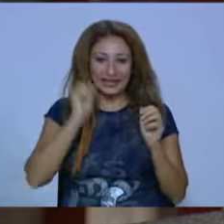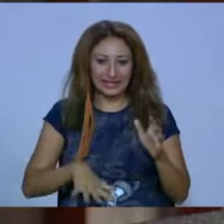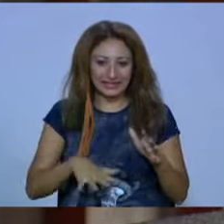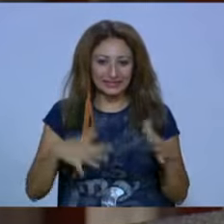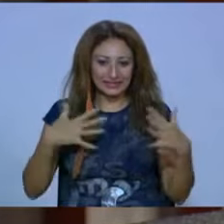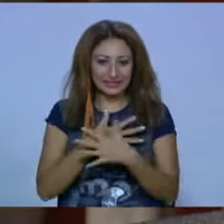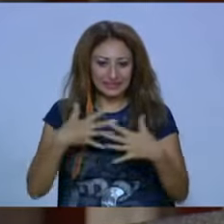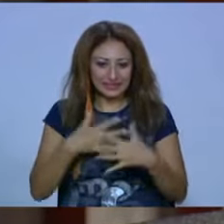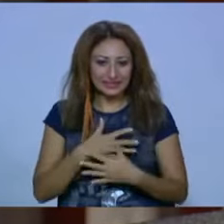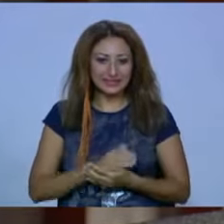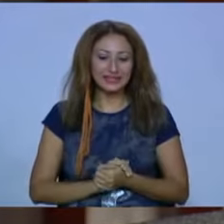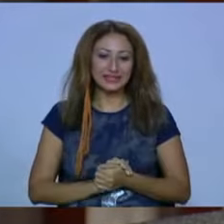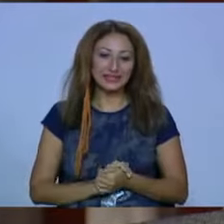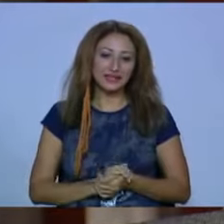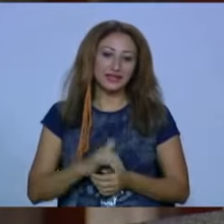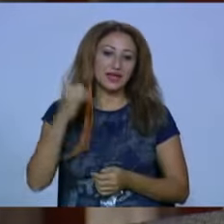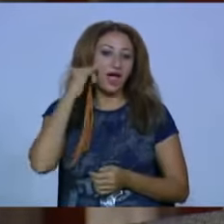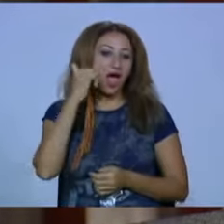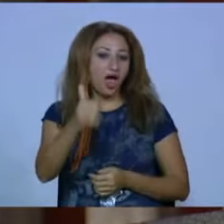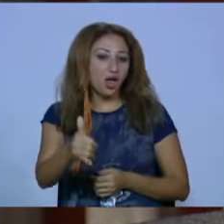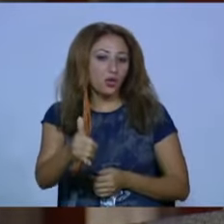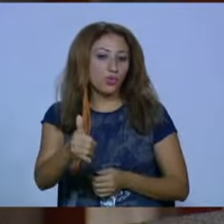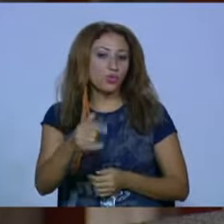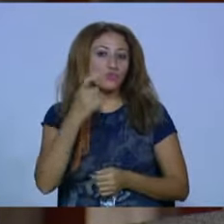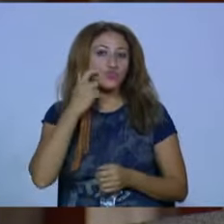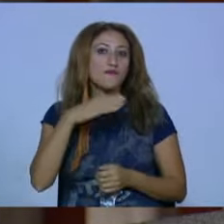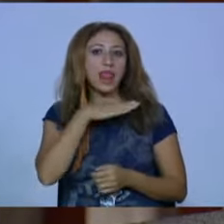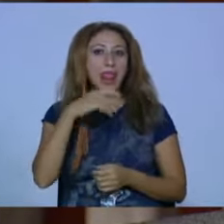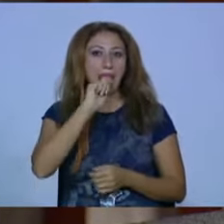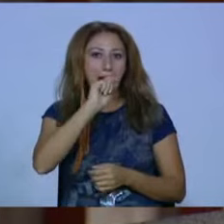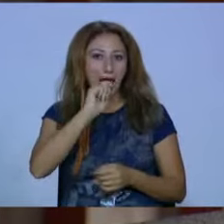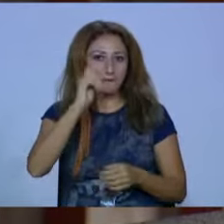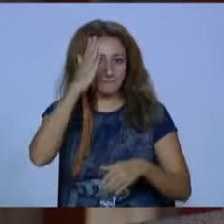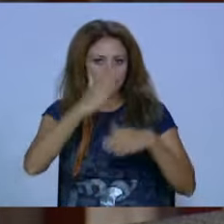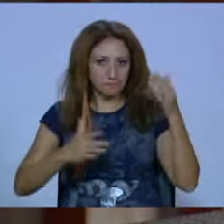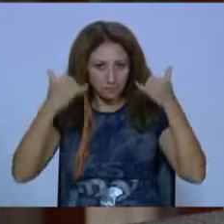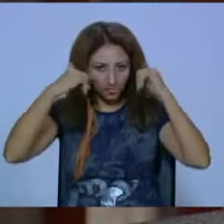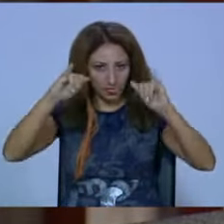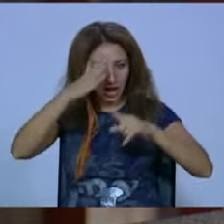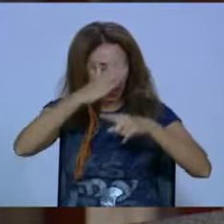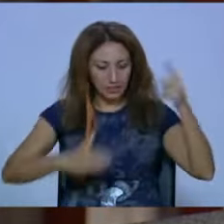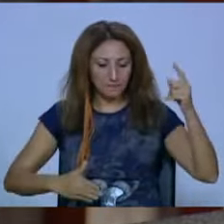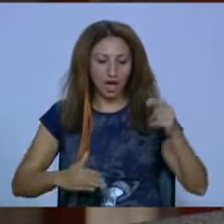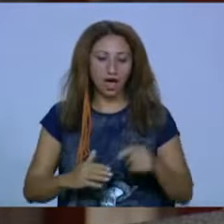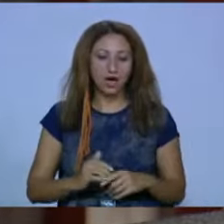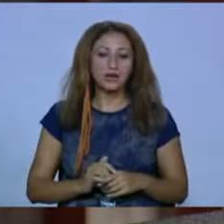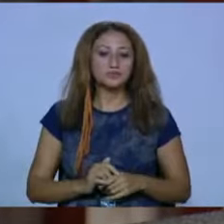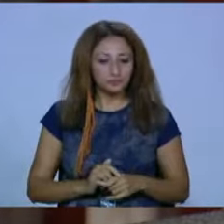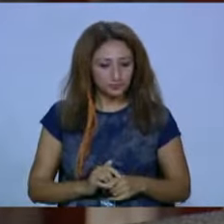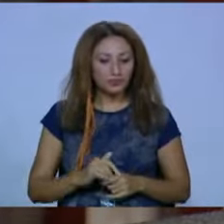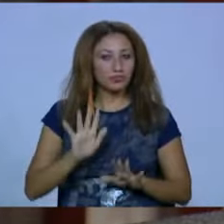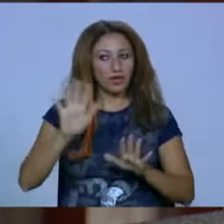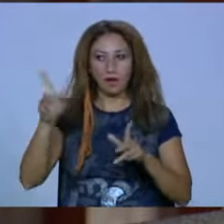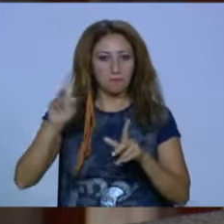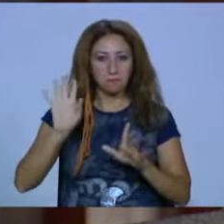العيد. كلمني قال لي امن على الجزار عشان يجي يذبح على طول، قلت له ما تقلقش انا قايل له يعني وكده.